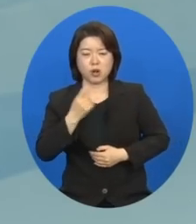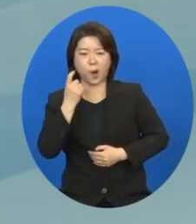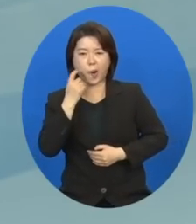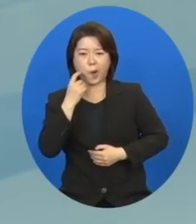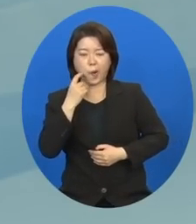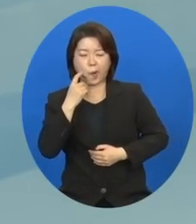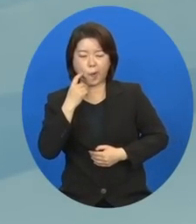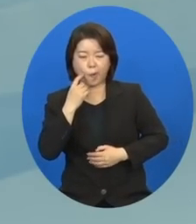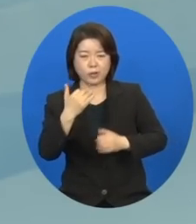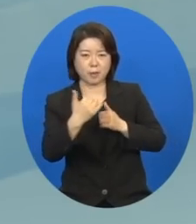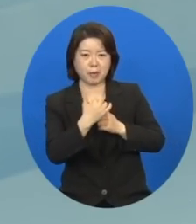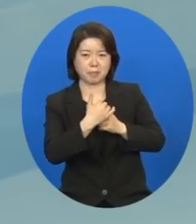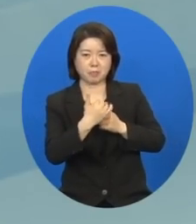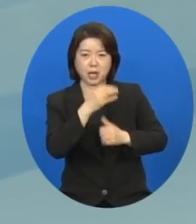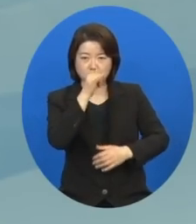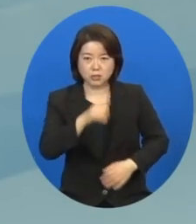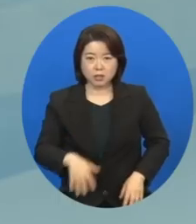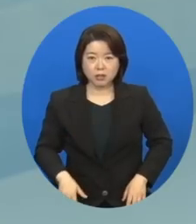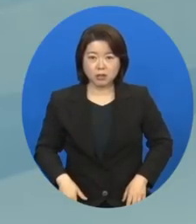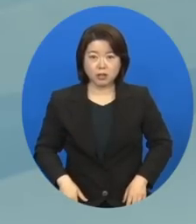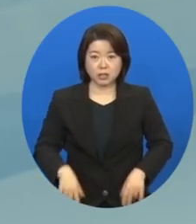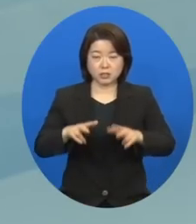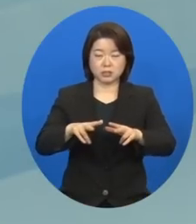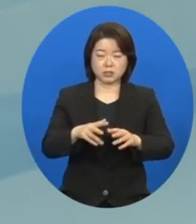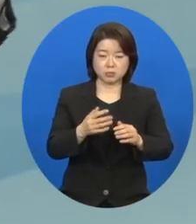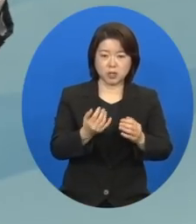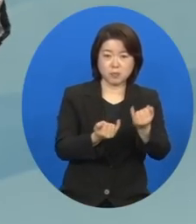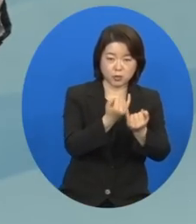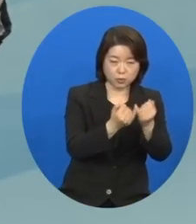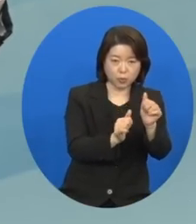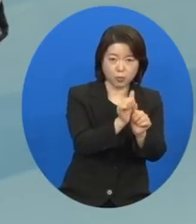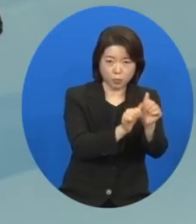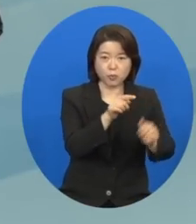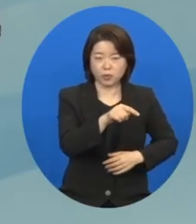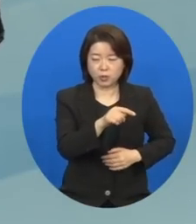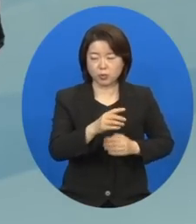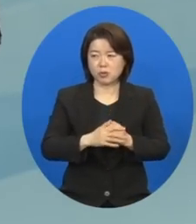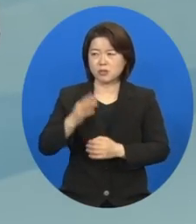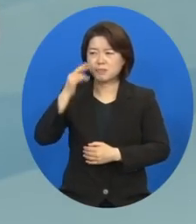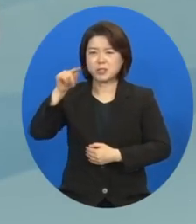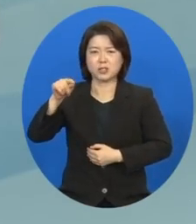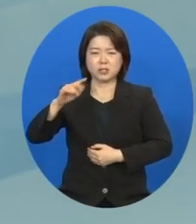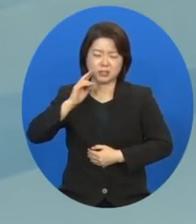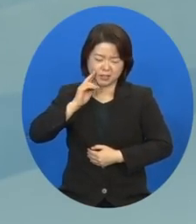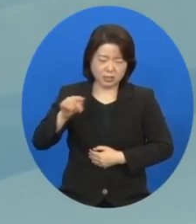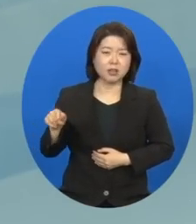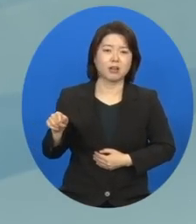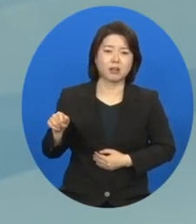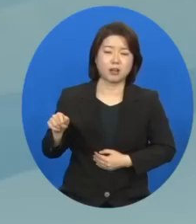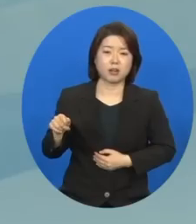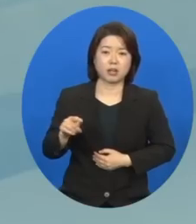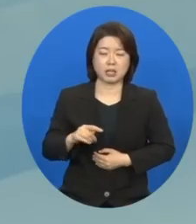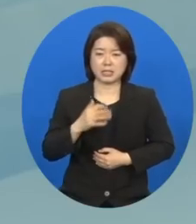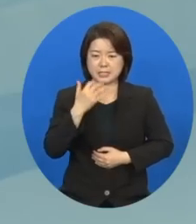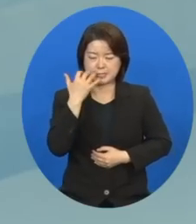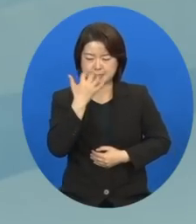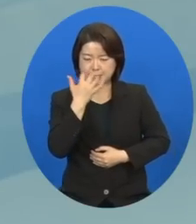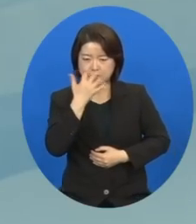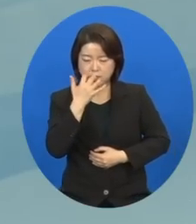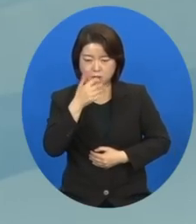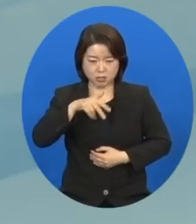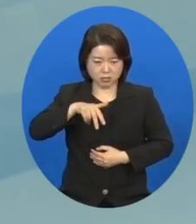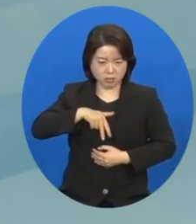정체성을 자꾸 심어줍니다. 우리가 사실 지금 우리 동성애 이슈도 있고 미국도 엄청 그게 심각합니다. 성 정체성을